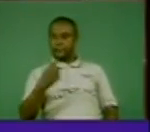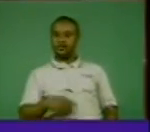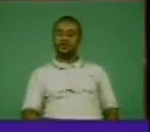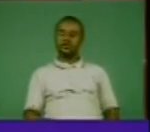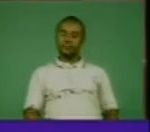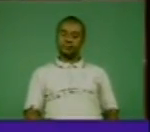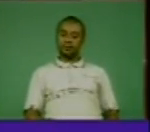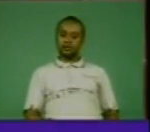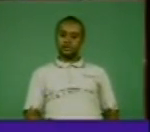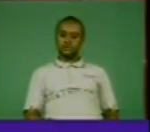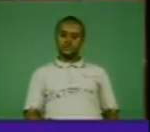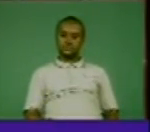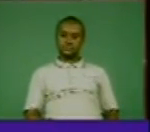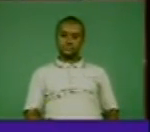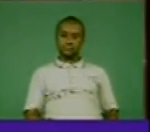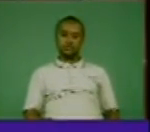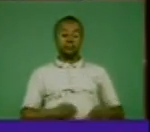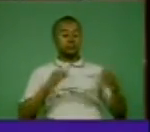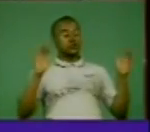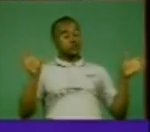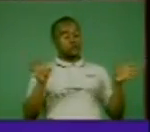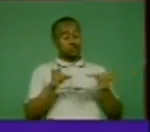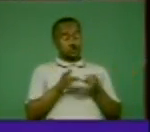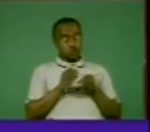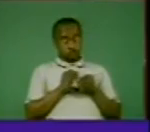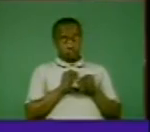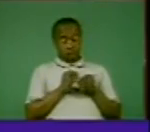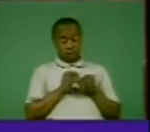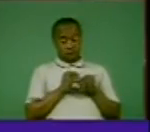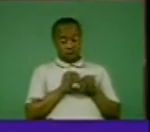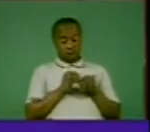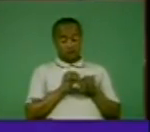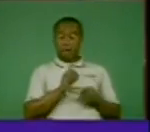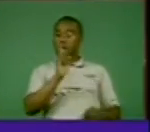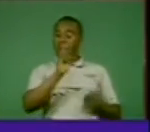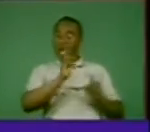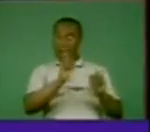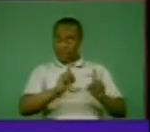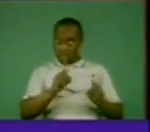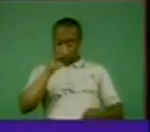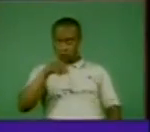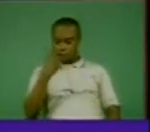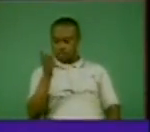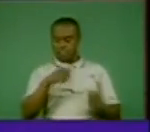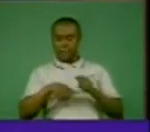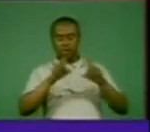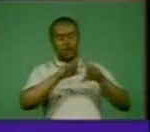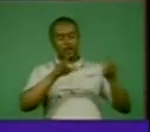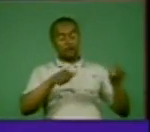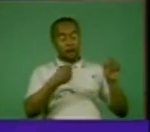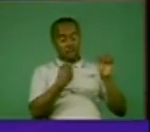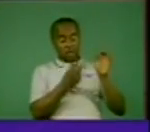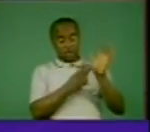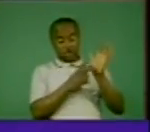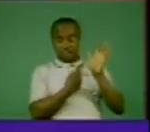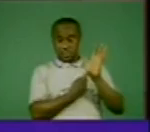Jumla ya kura za hapana zilikuwa ni kura 1 kwenye ibara ya 76 hadi ibara